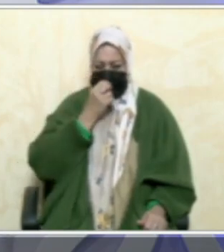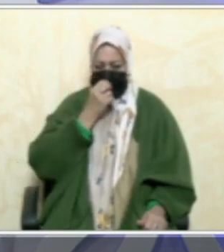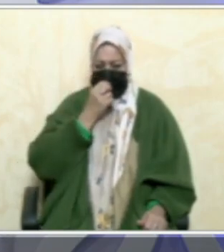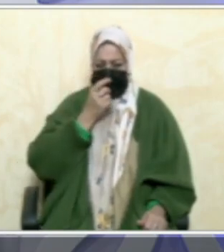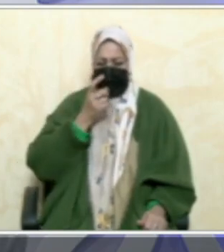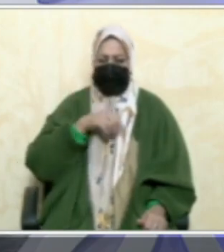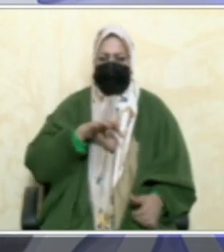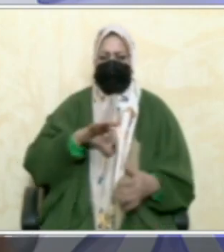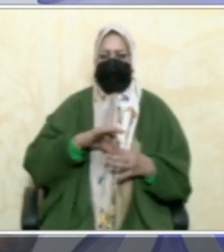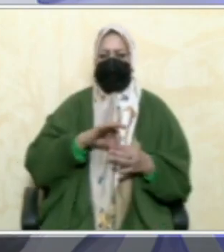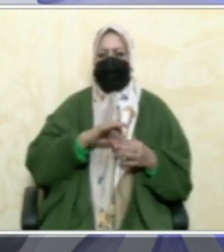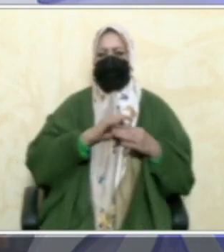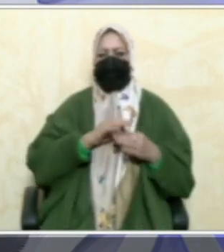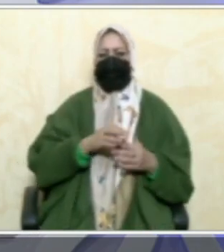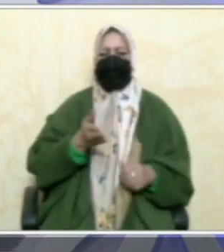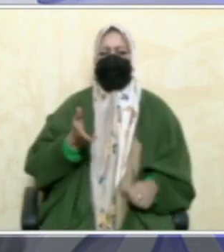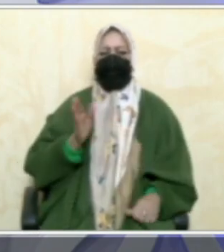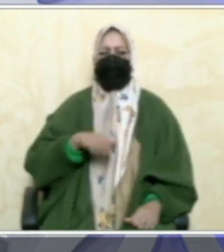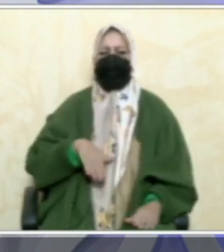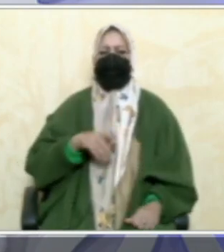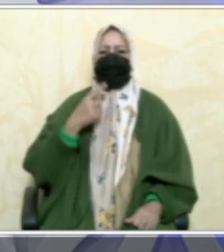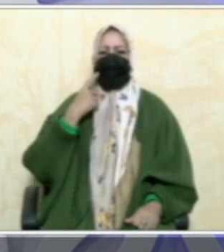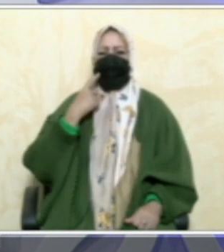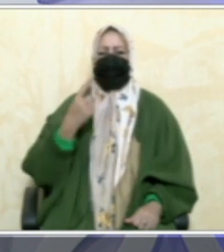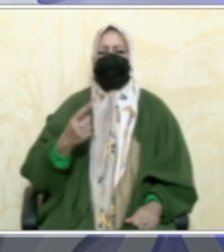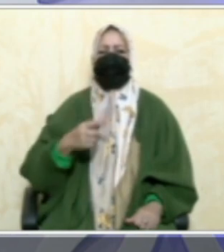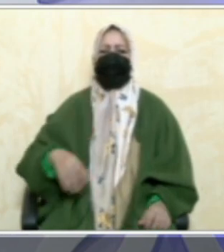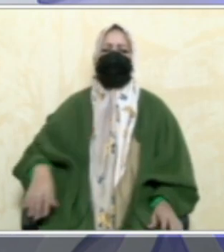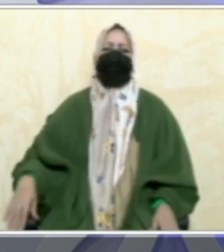الفتنة بالكامل يقع عليه مقذوف،